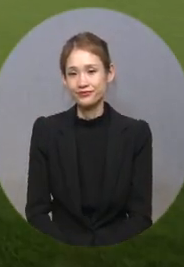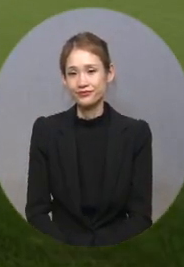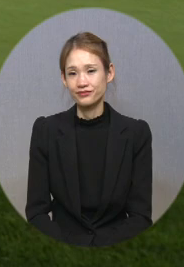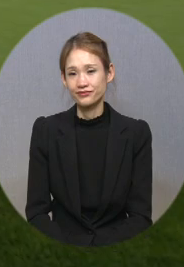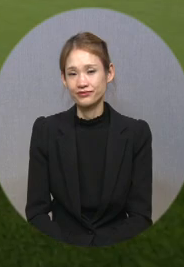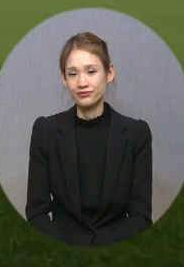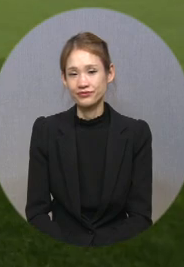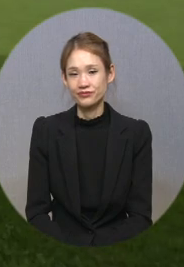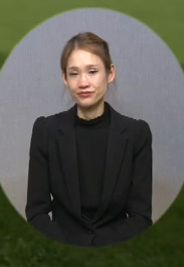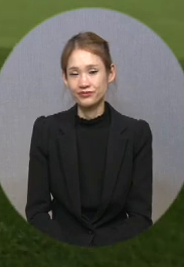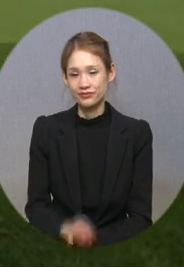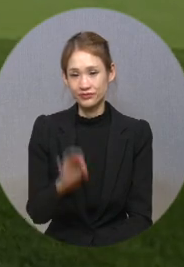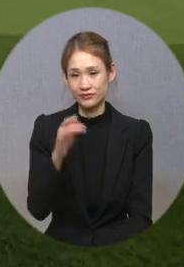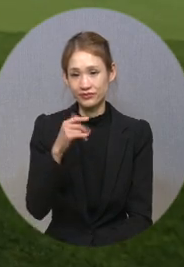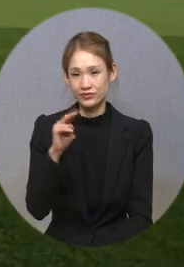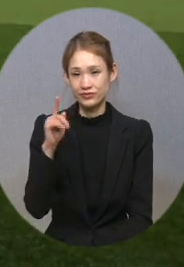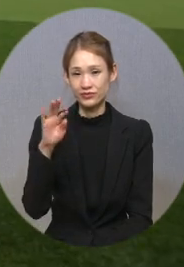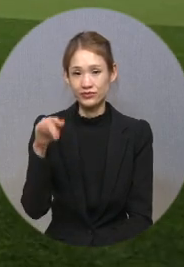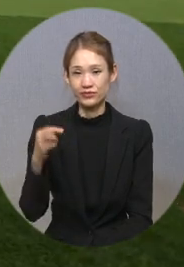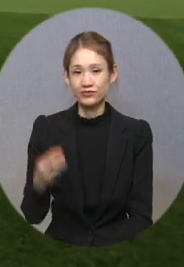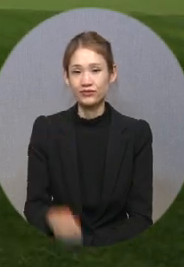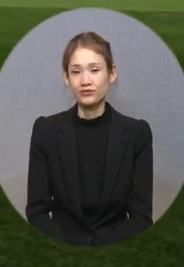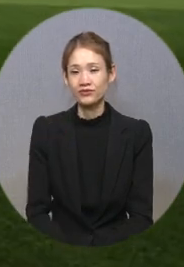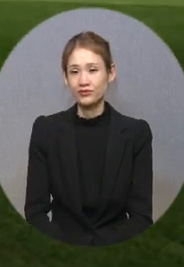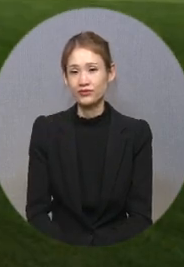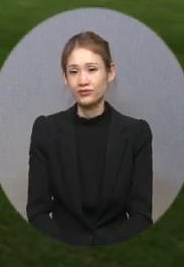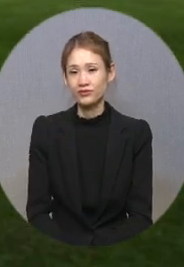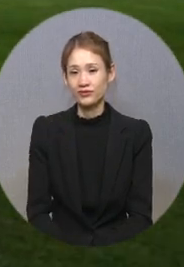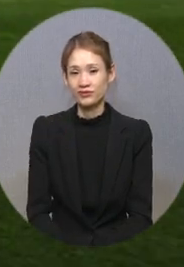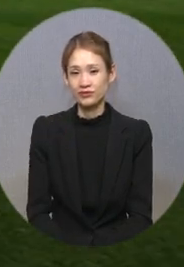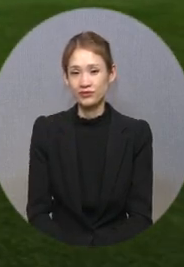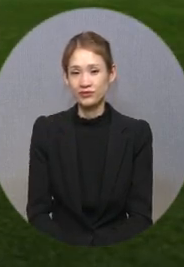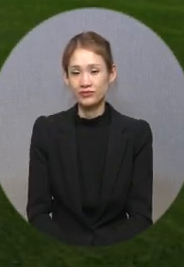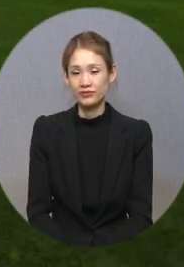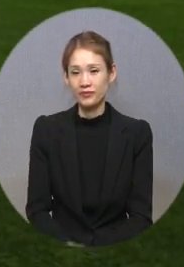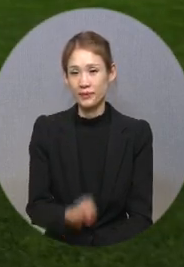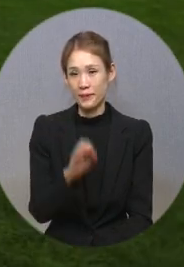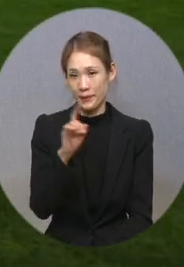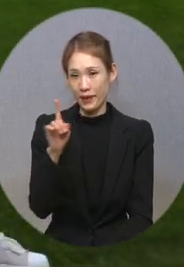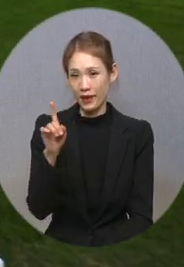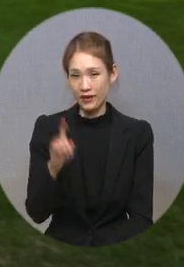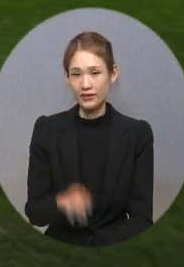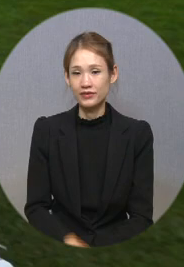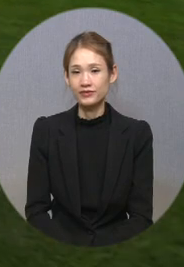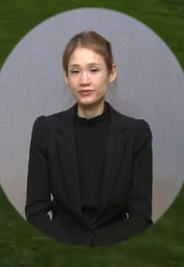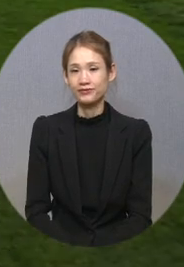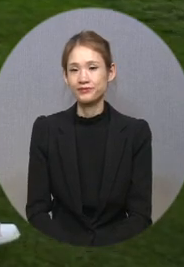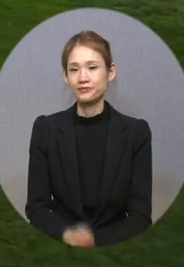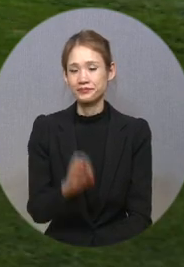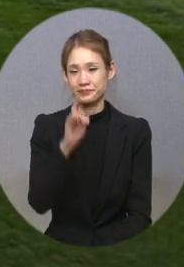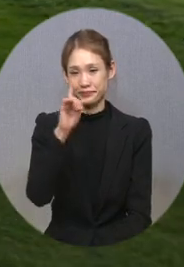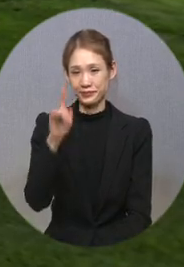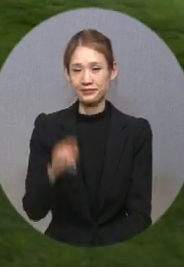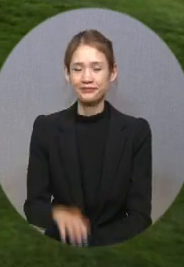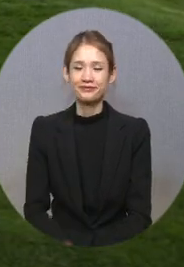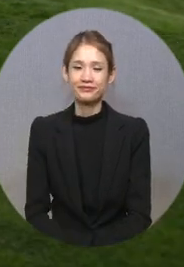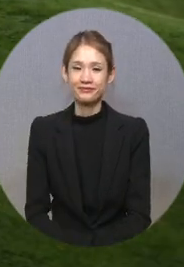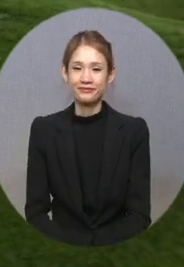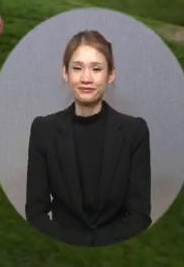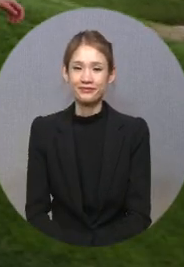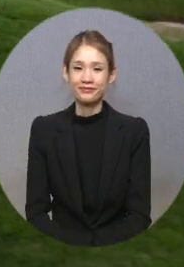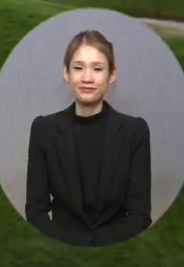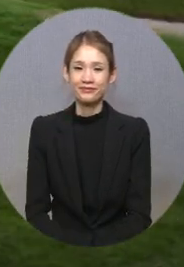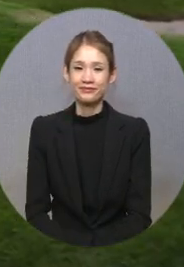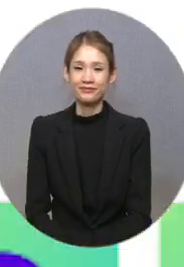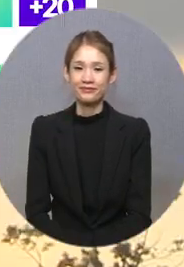보보 따? 보보입니까? 파. 파? 입니다. 오, 나이스 파. 파보 따.